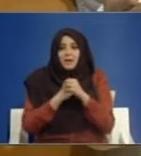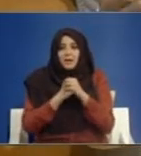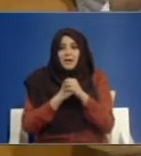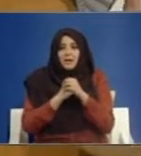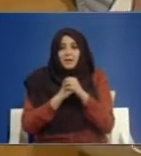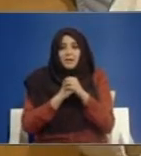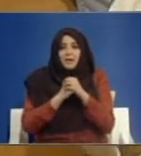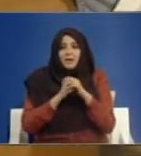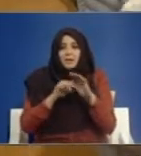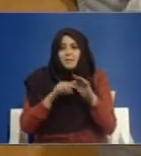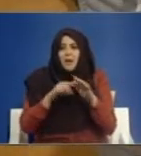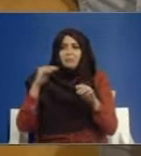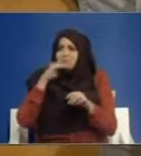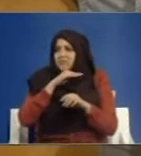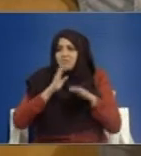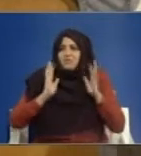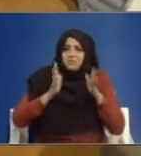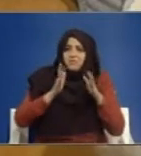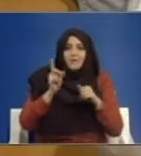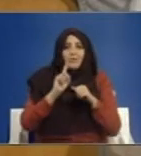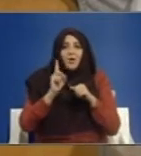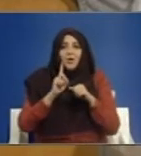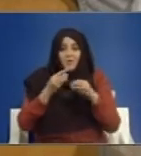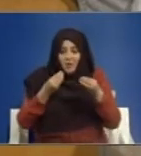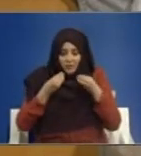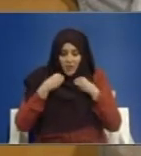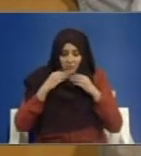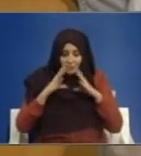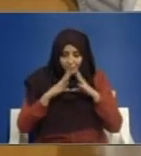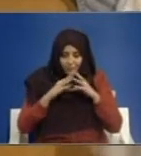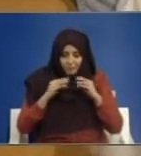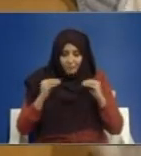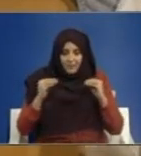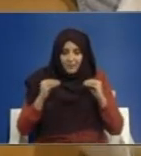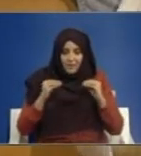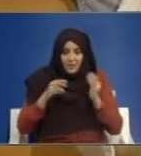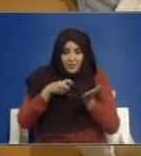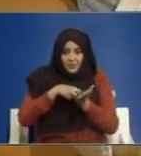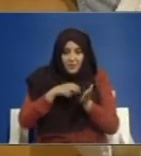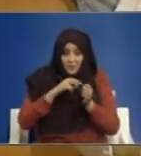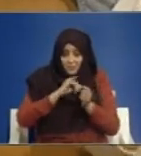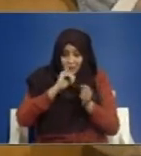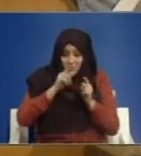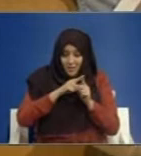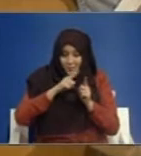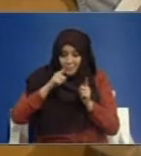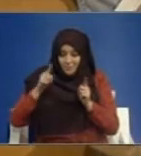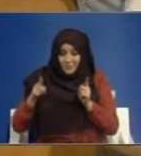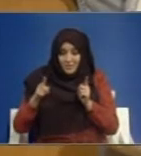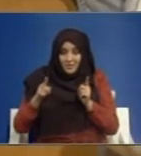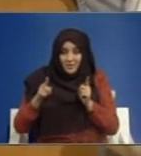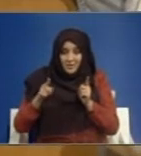بعد الصلاة ما يزربش ينوض يجري، معناه يعطي الفترة لعمره، هذيك الفترة اللي يطول فيها راهي كلها